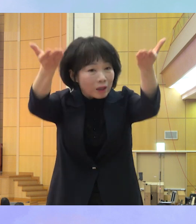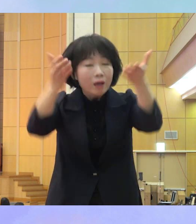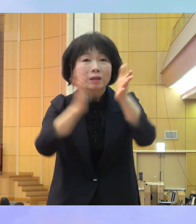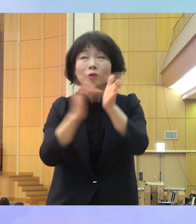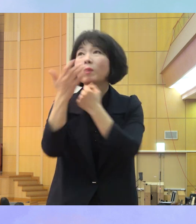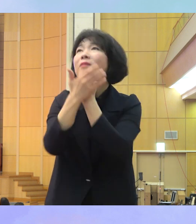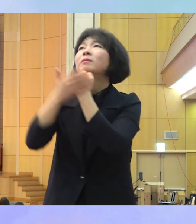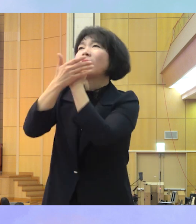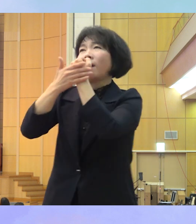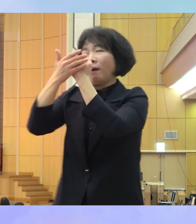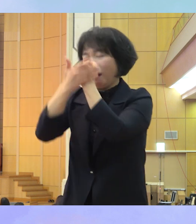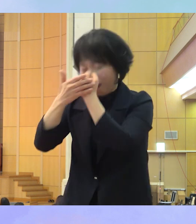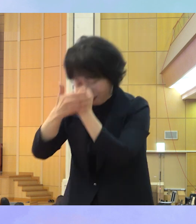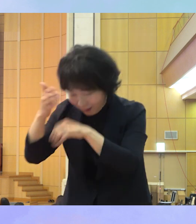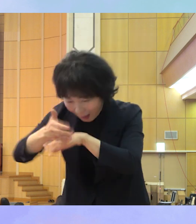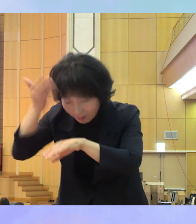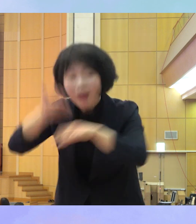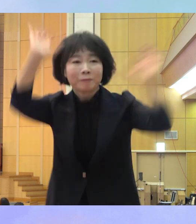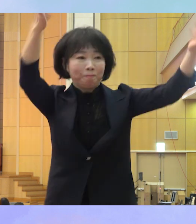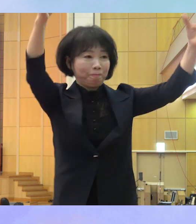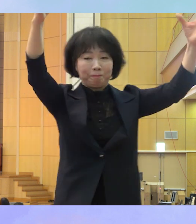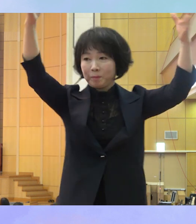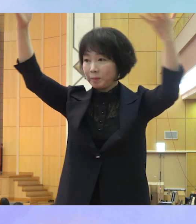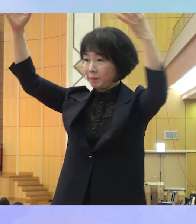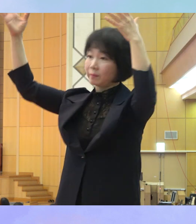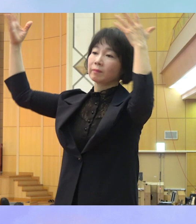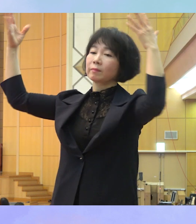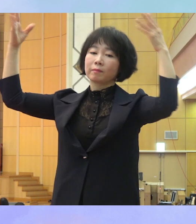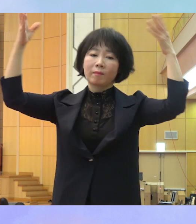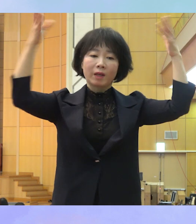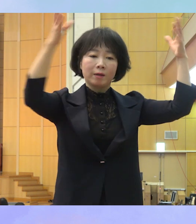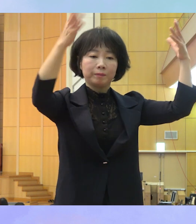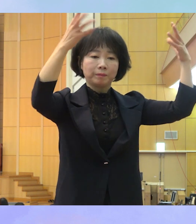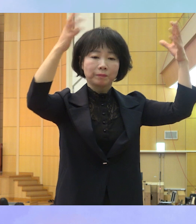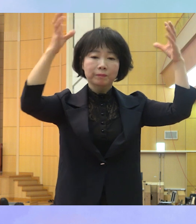은혜에 감사해 하나님께 영광의 박수 한번 드리겠습니다.